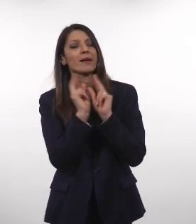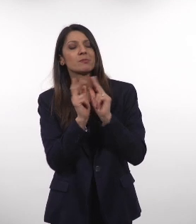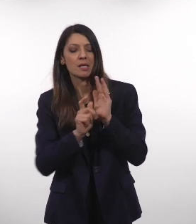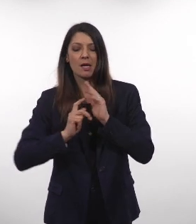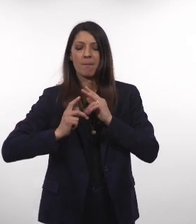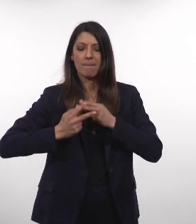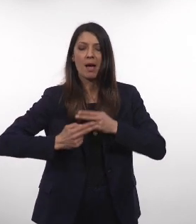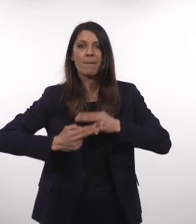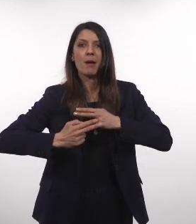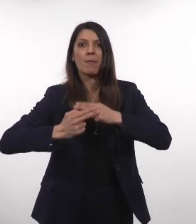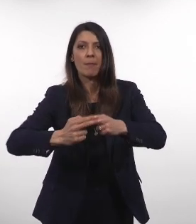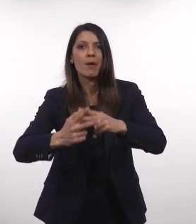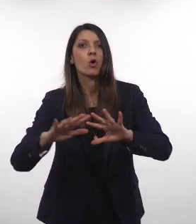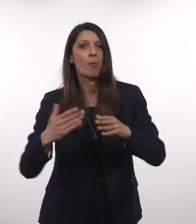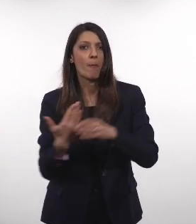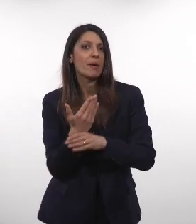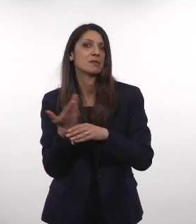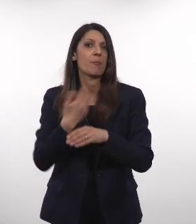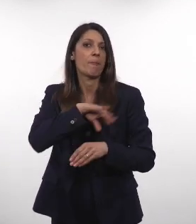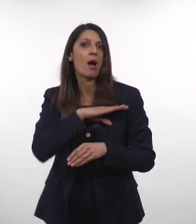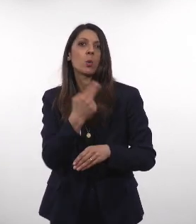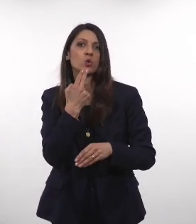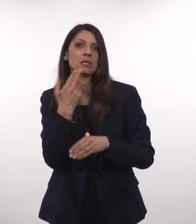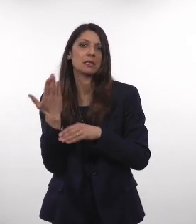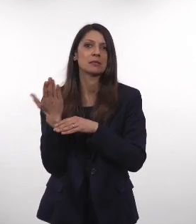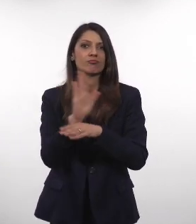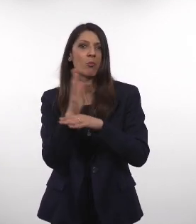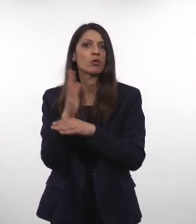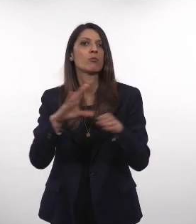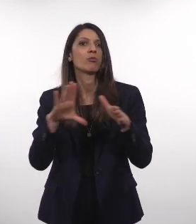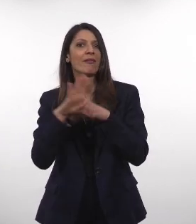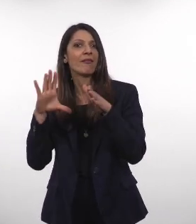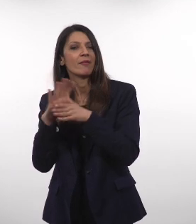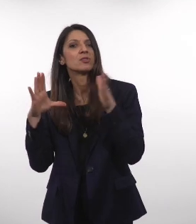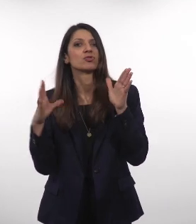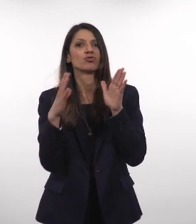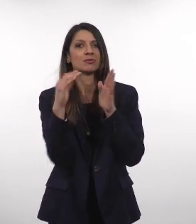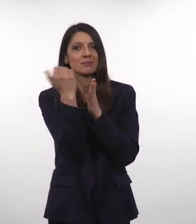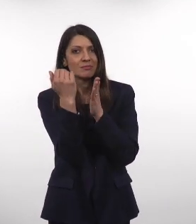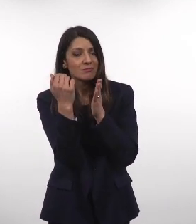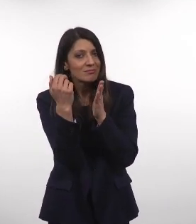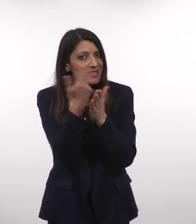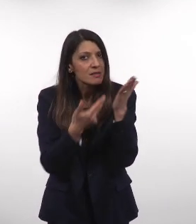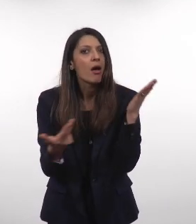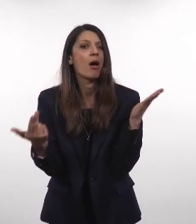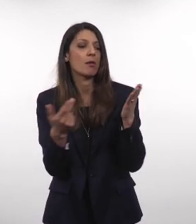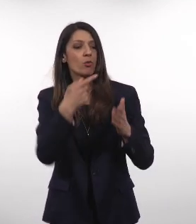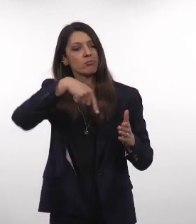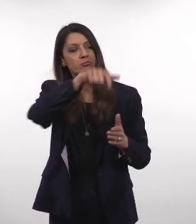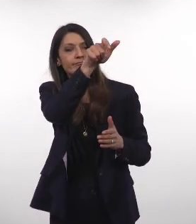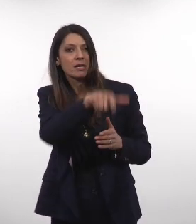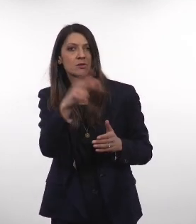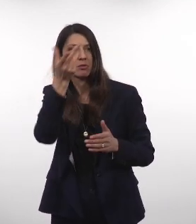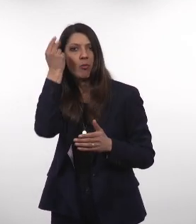grâce aux dessins, aux illustrations qui sont très faciles d'accès et facilement compréhensibles.